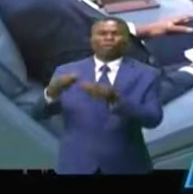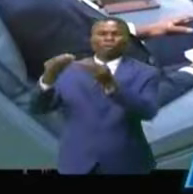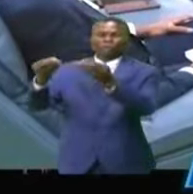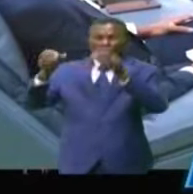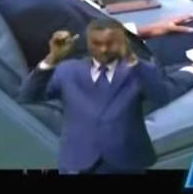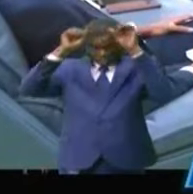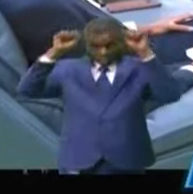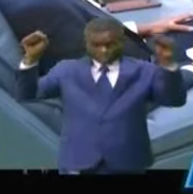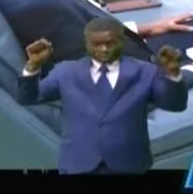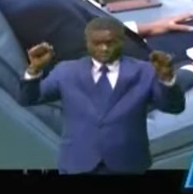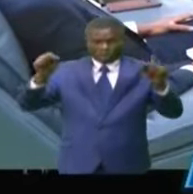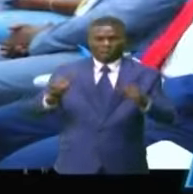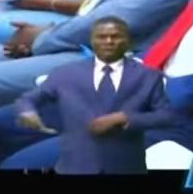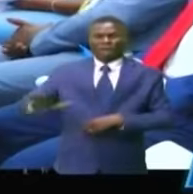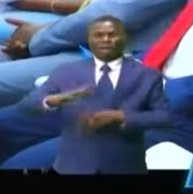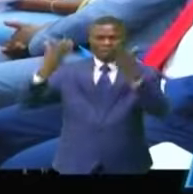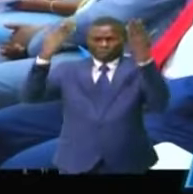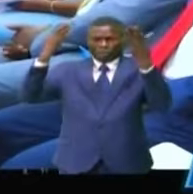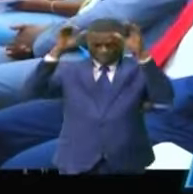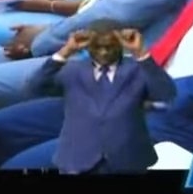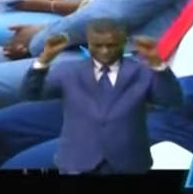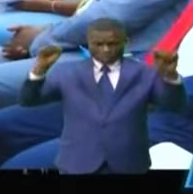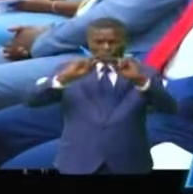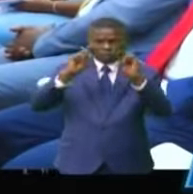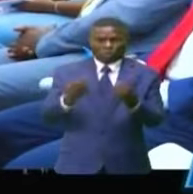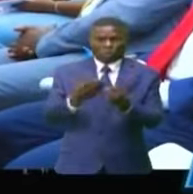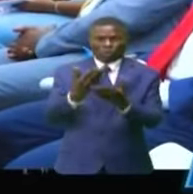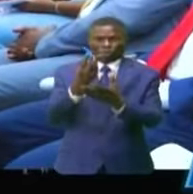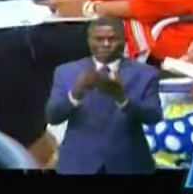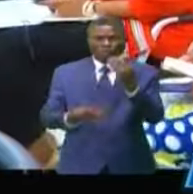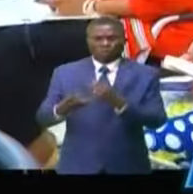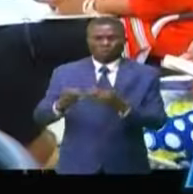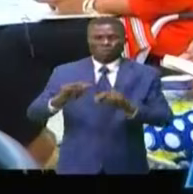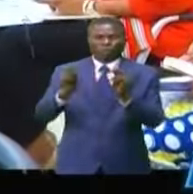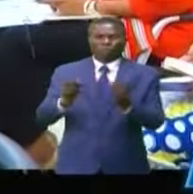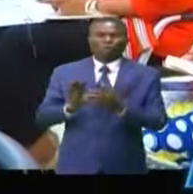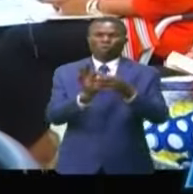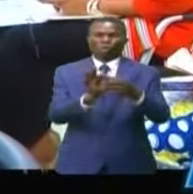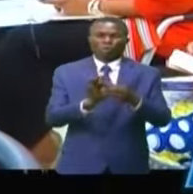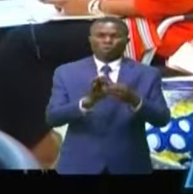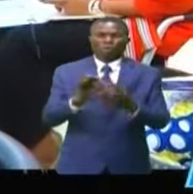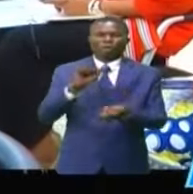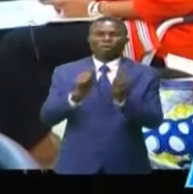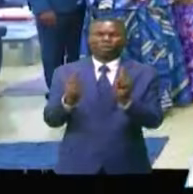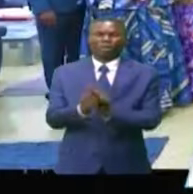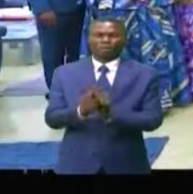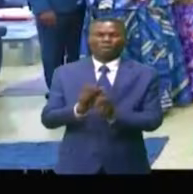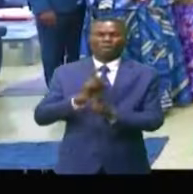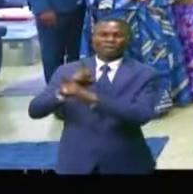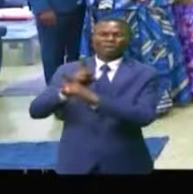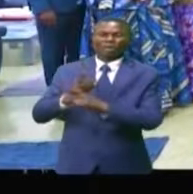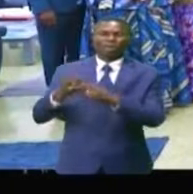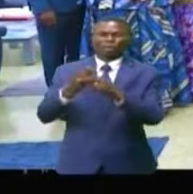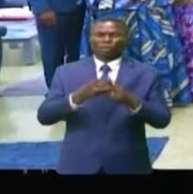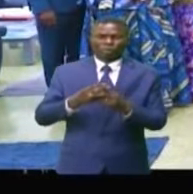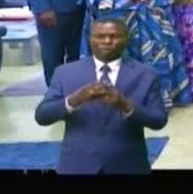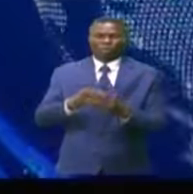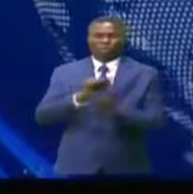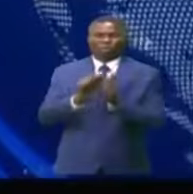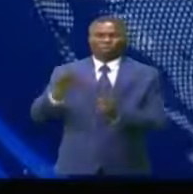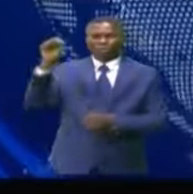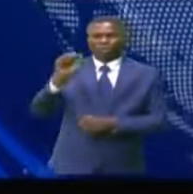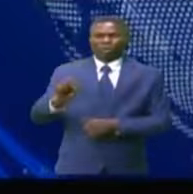au président de la Zambie et président de la Troïka de l'organe de coopération en matière de défense et sécurité de la